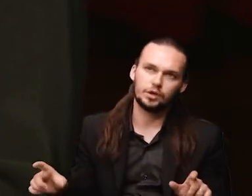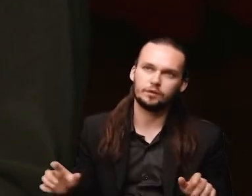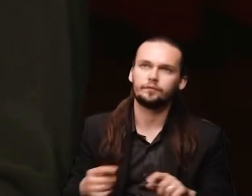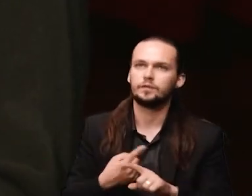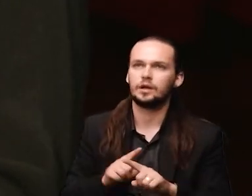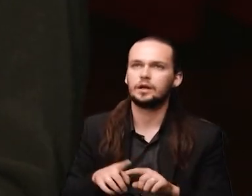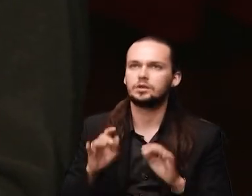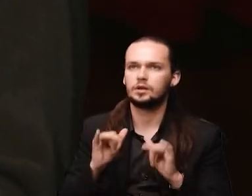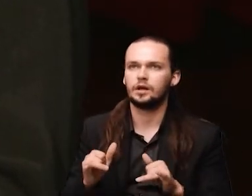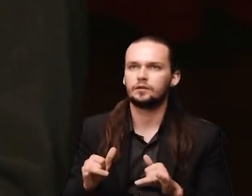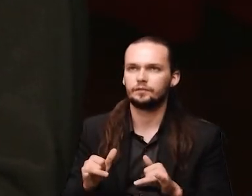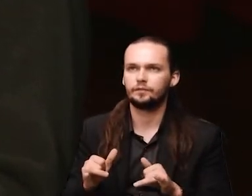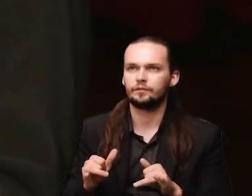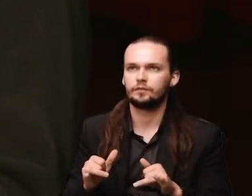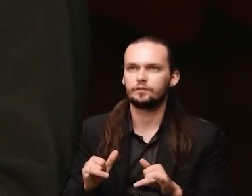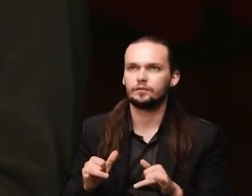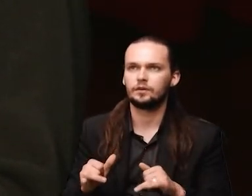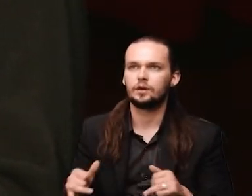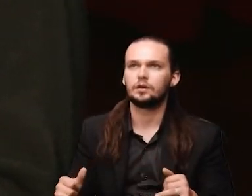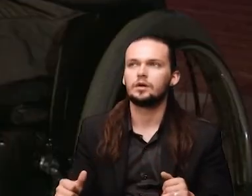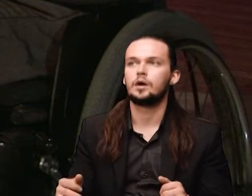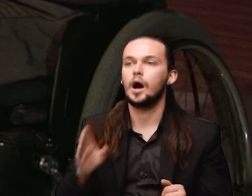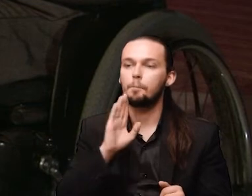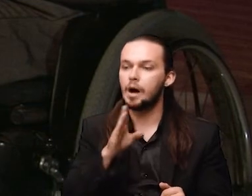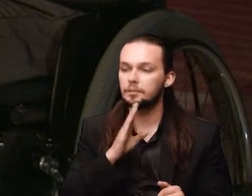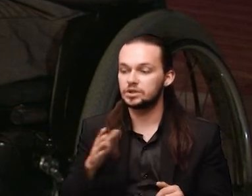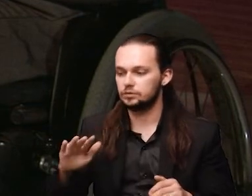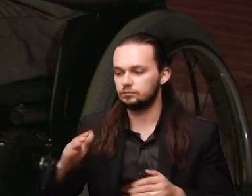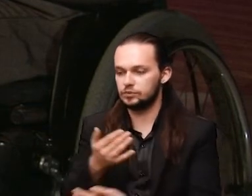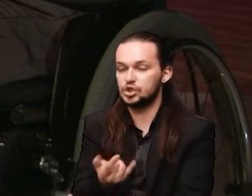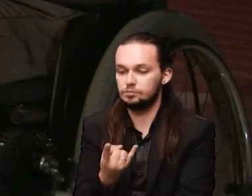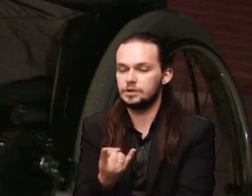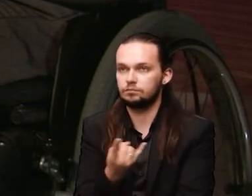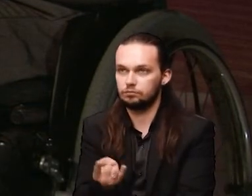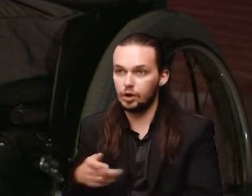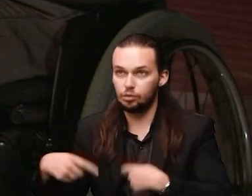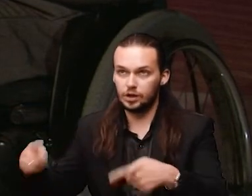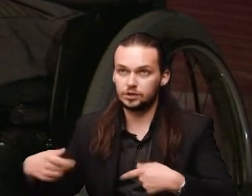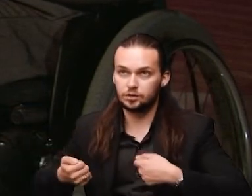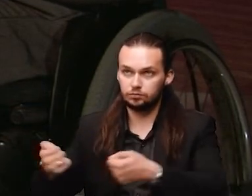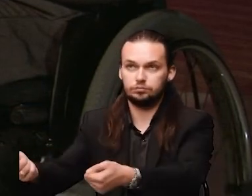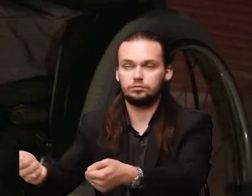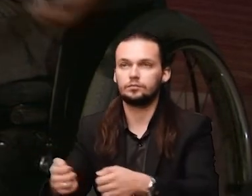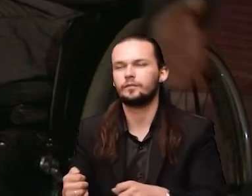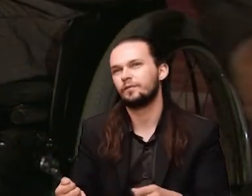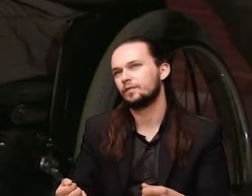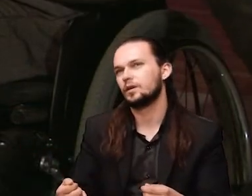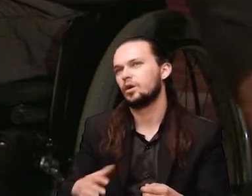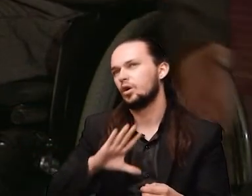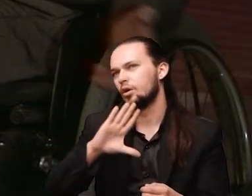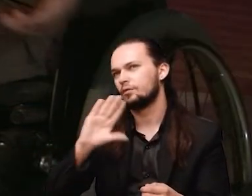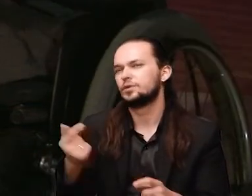на костылях гораздо проще. Да, да. Это для мам с колясками. И это просто людям, которые на сегодняшний момент там везут какую-то там